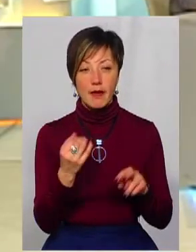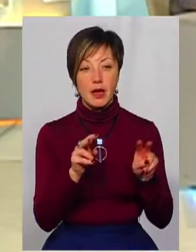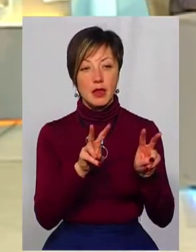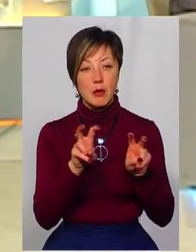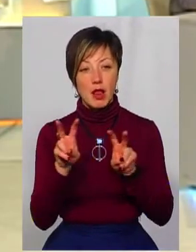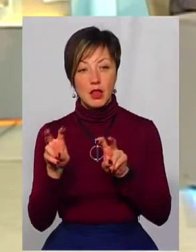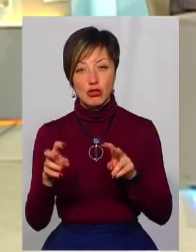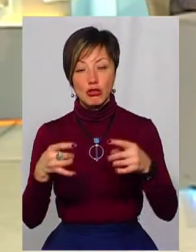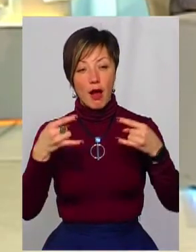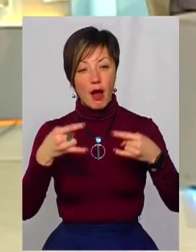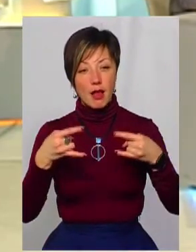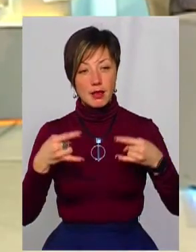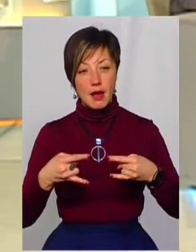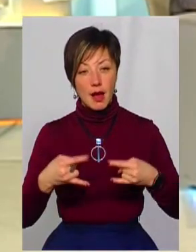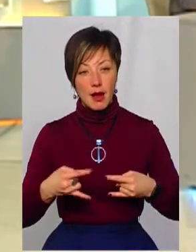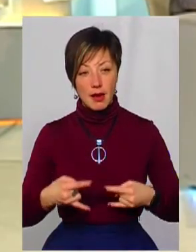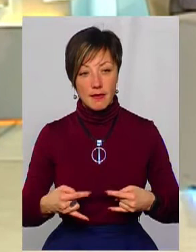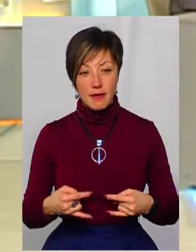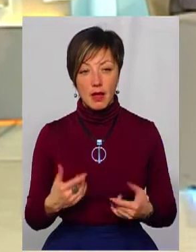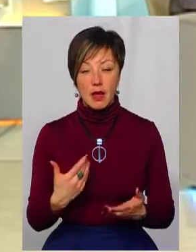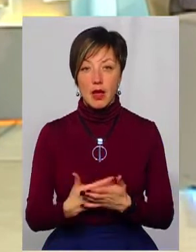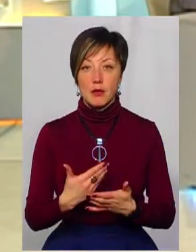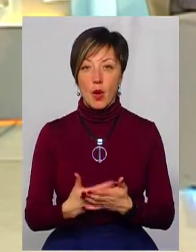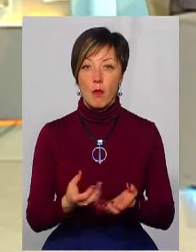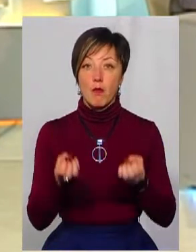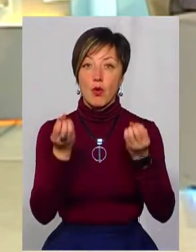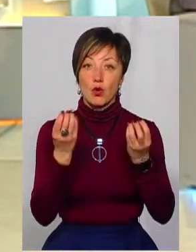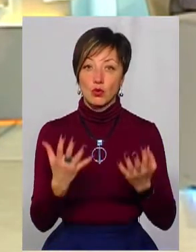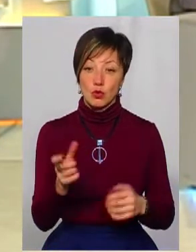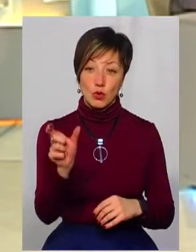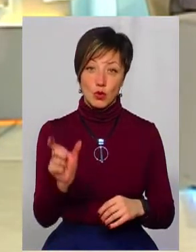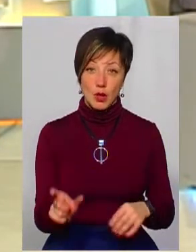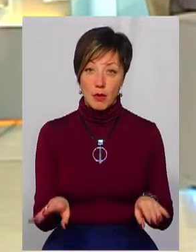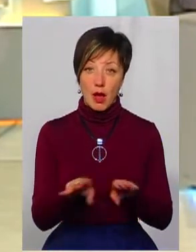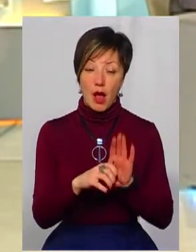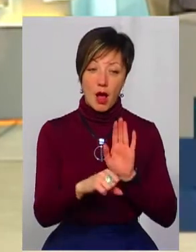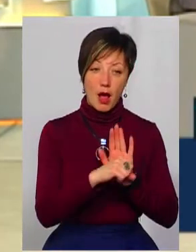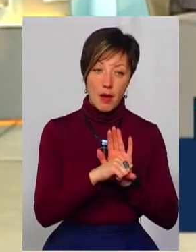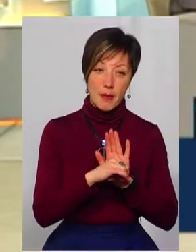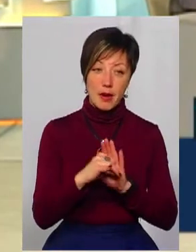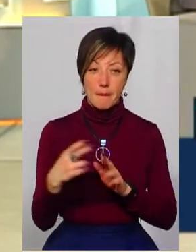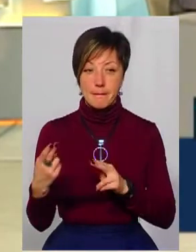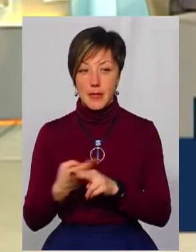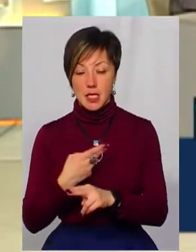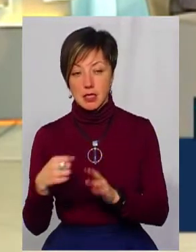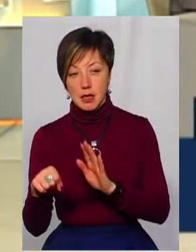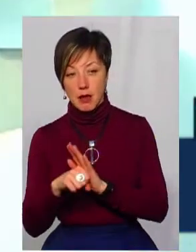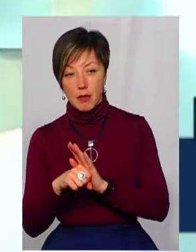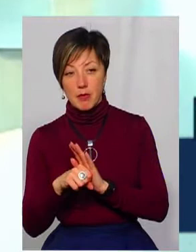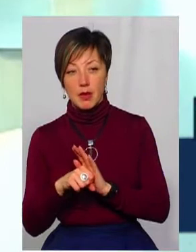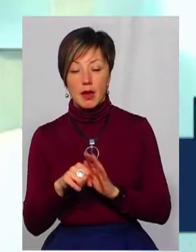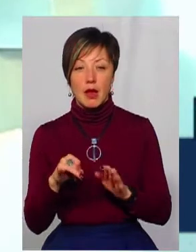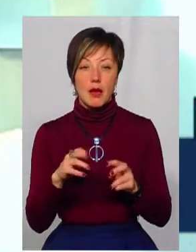тематичних каналів. Тобто, якщо для простого споживача порівняти, це як кабельне без кабеля. Тобто